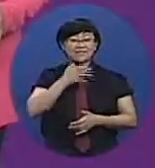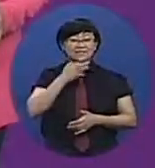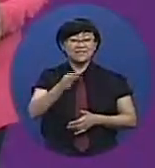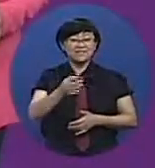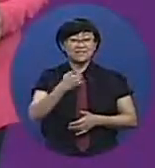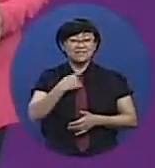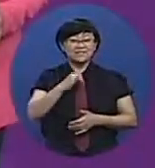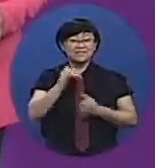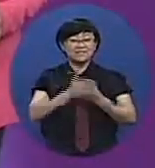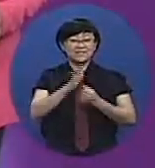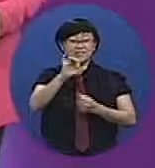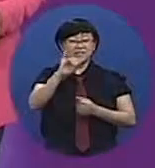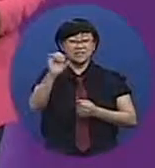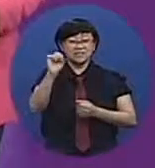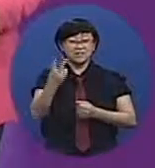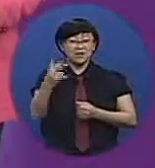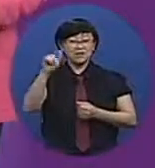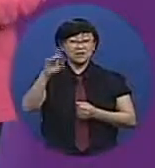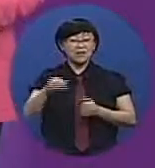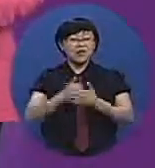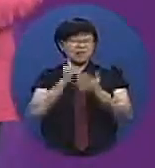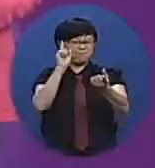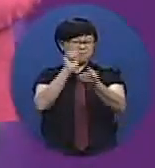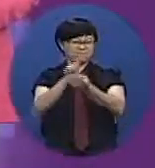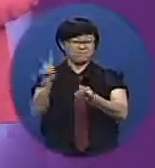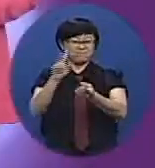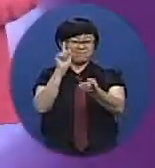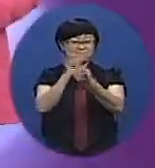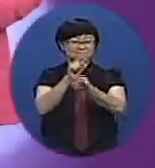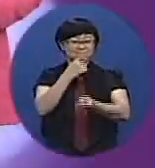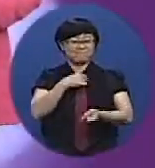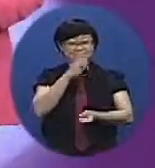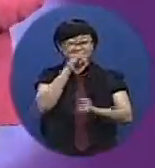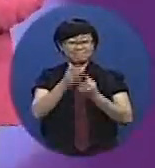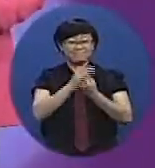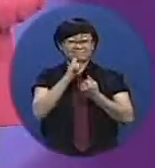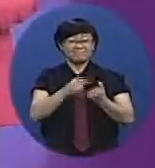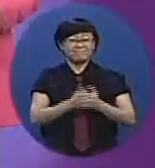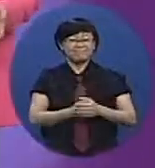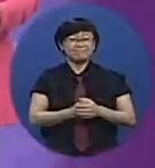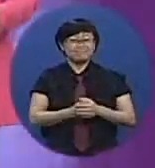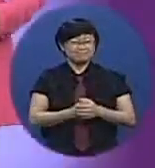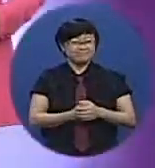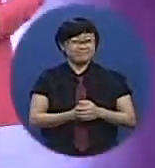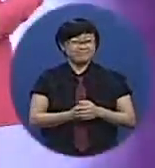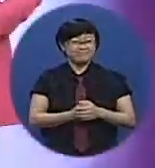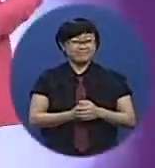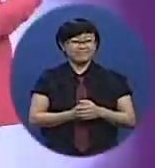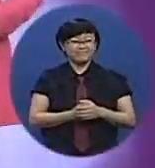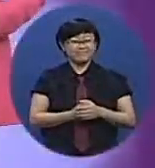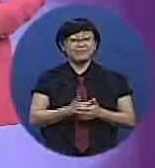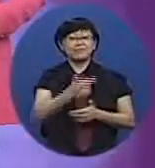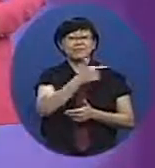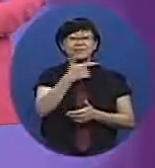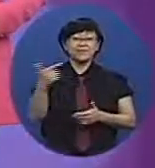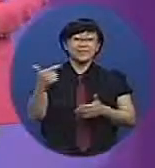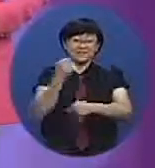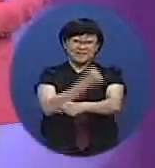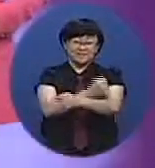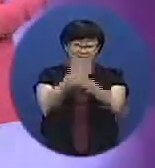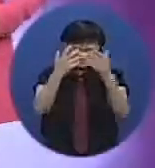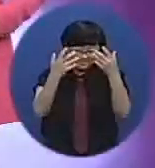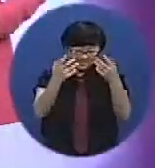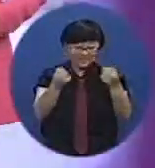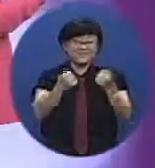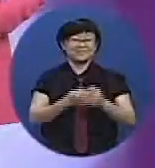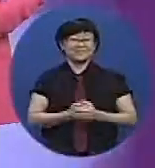네. 이호정님인가 하고 뵈었어요. 아, 예, 그때 뵀군요. 아유, 너무 수고가 많습니다.